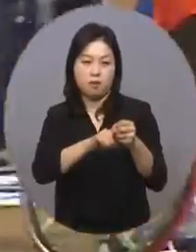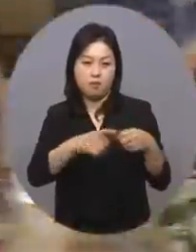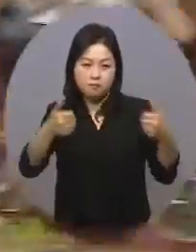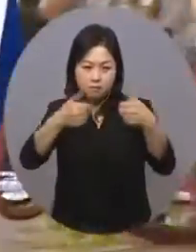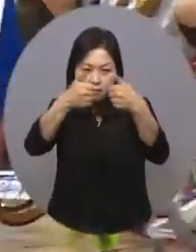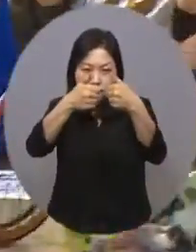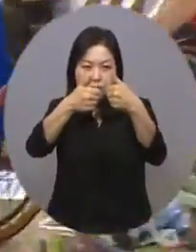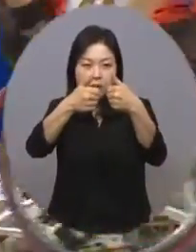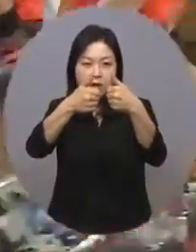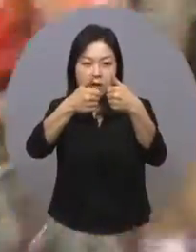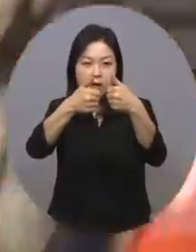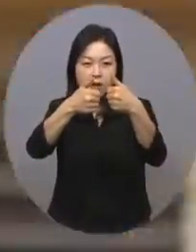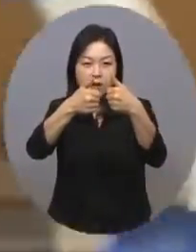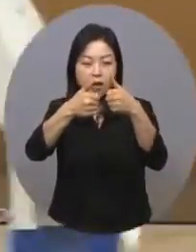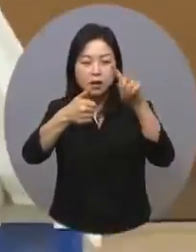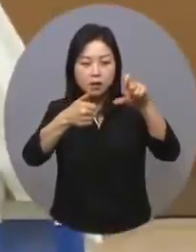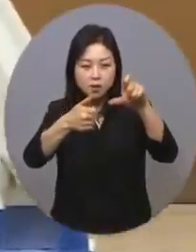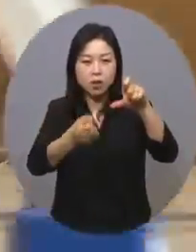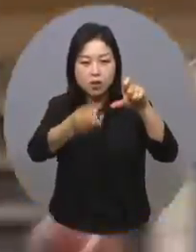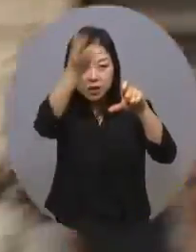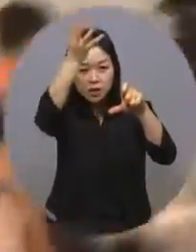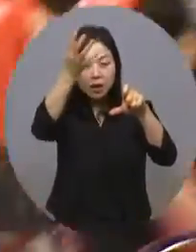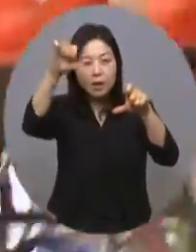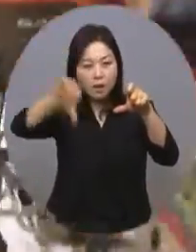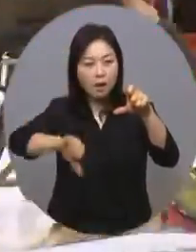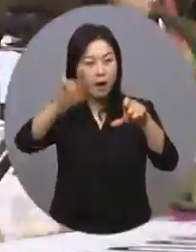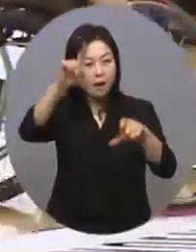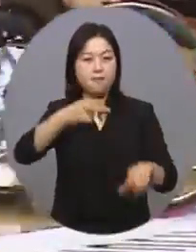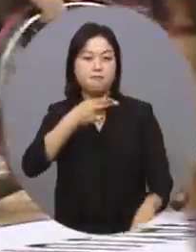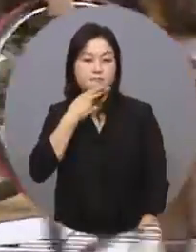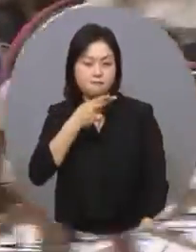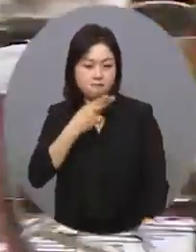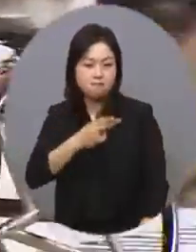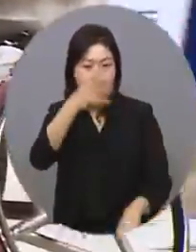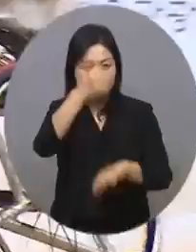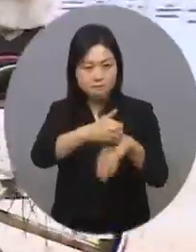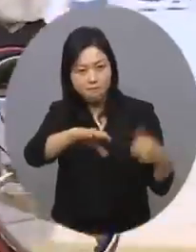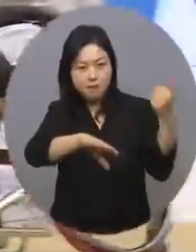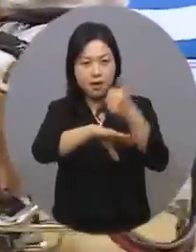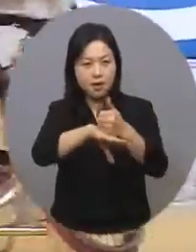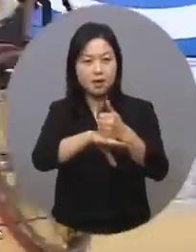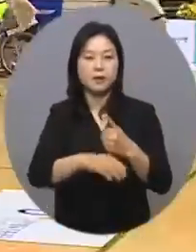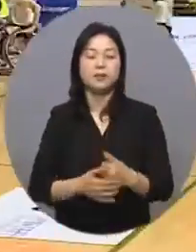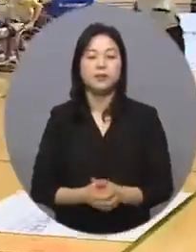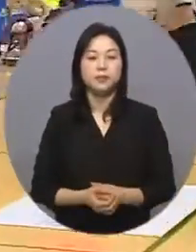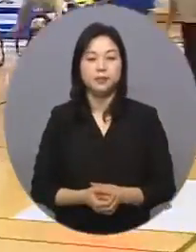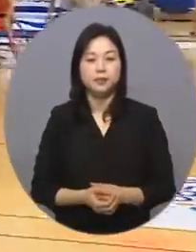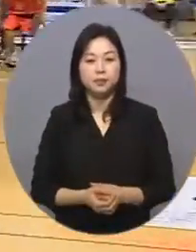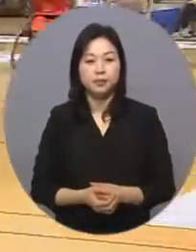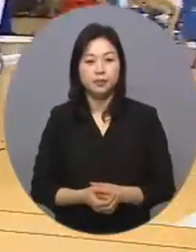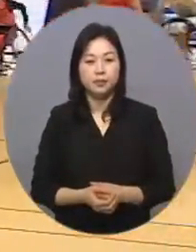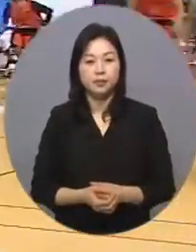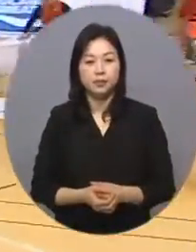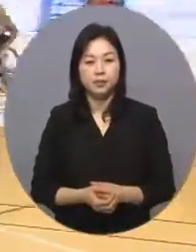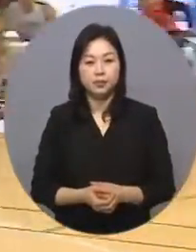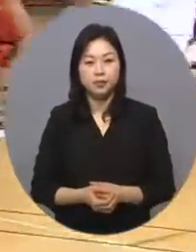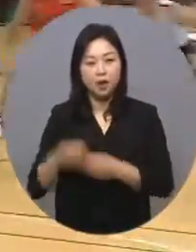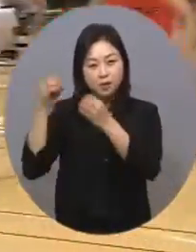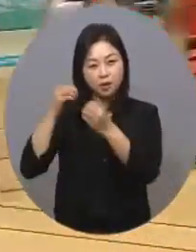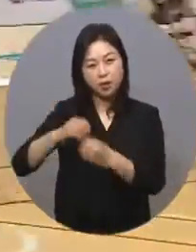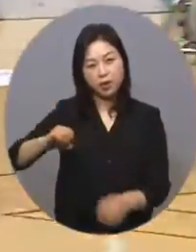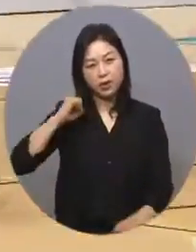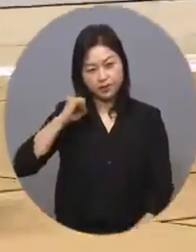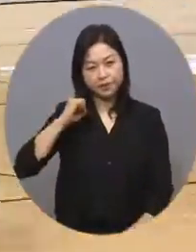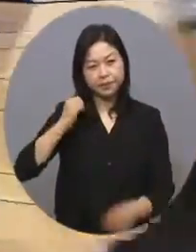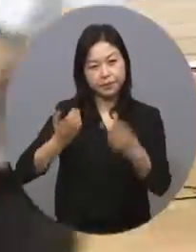15승 무패를 기록하며 단 한 번의 패배 없이 챔피언 결정전에 직행했습니다. 상대는 전통강으로 군림했던